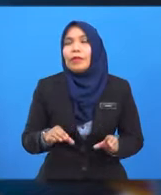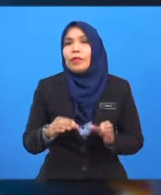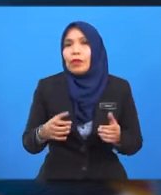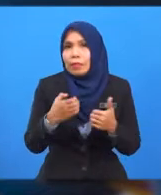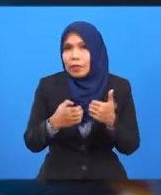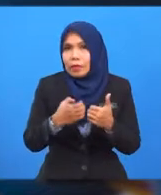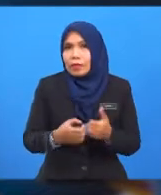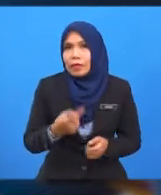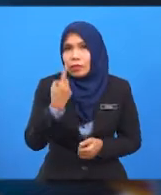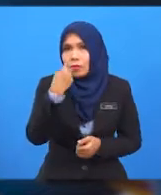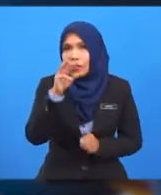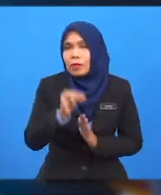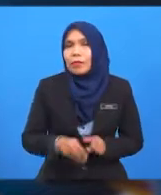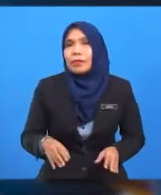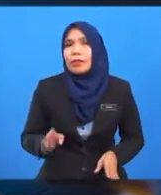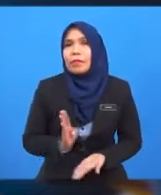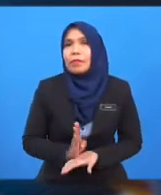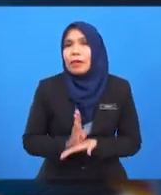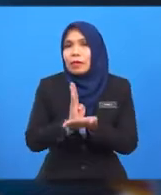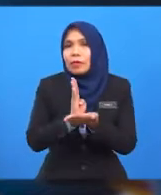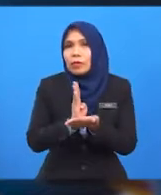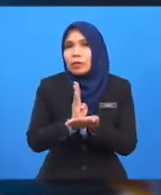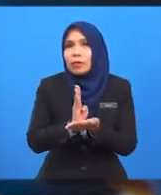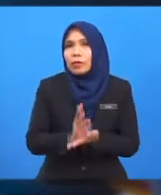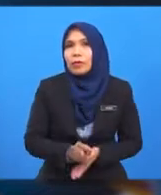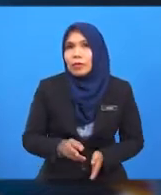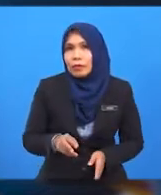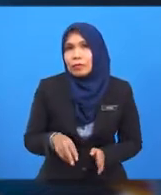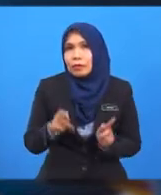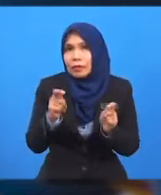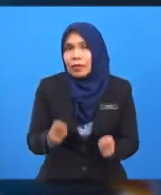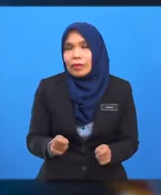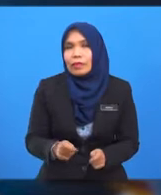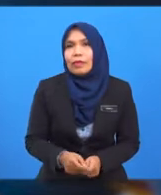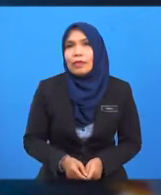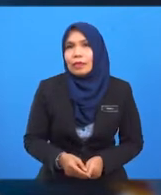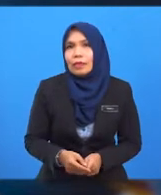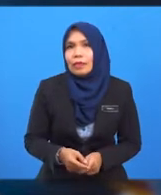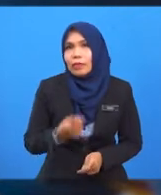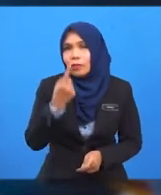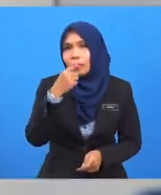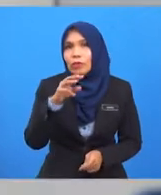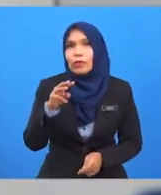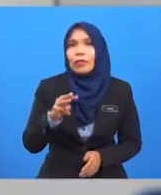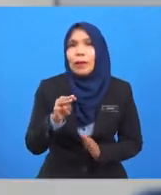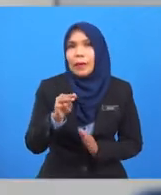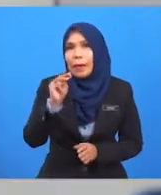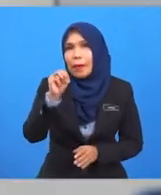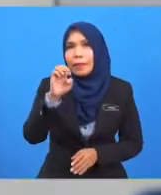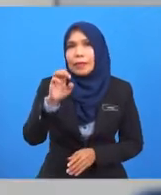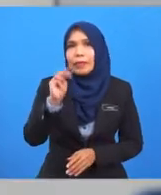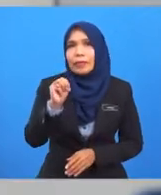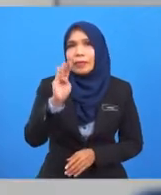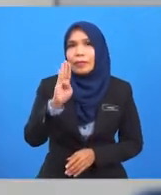membantu para petani untuk membajak sawah dan menuai padi.